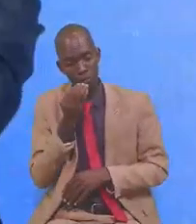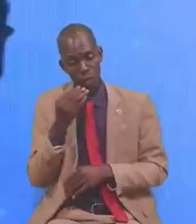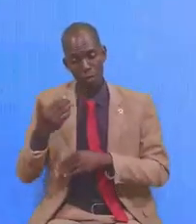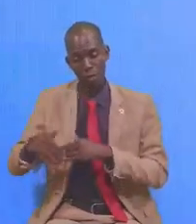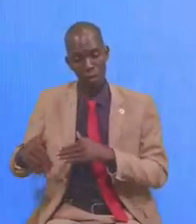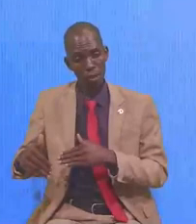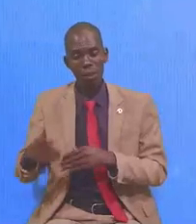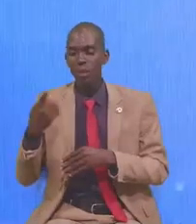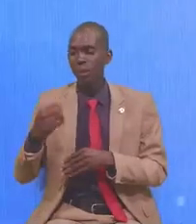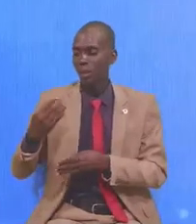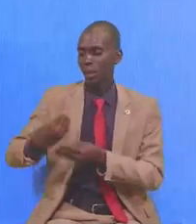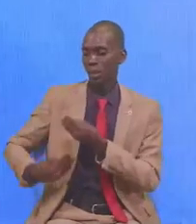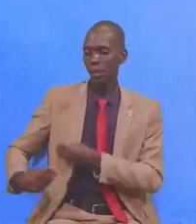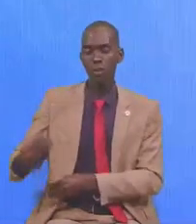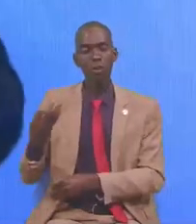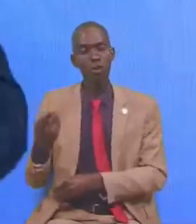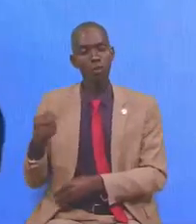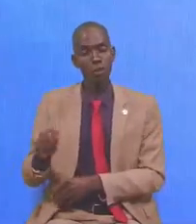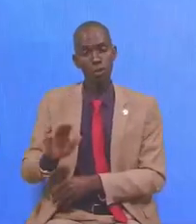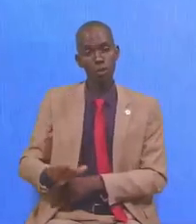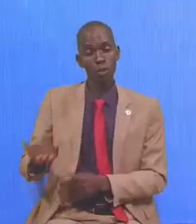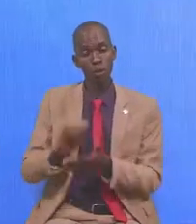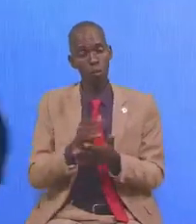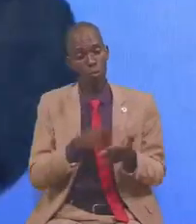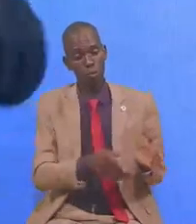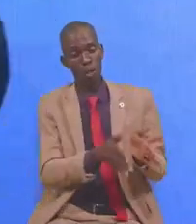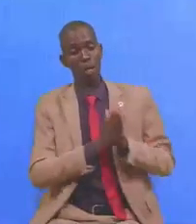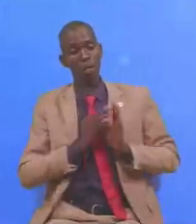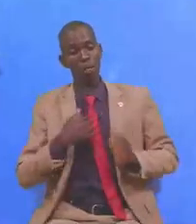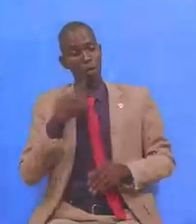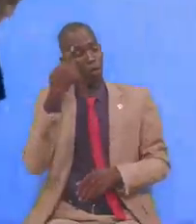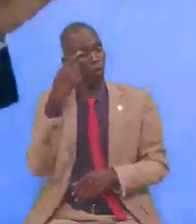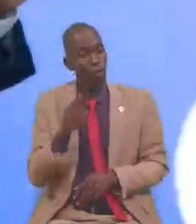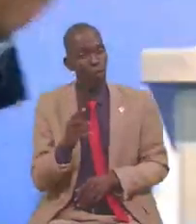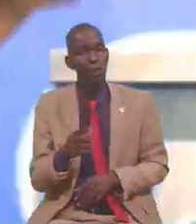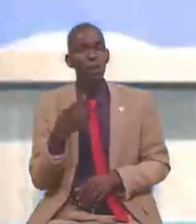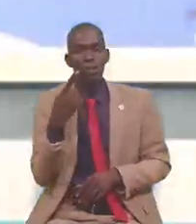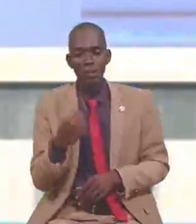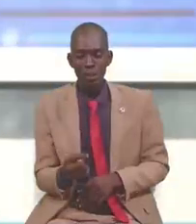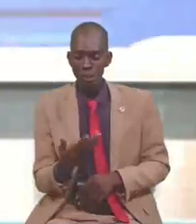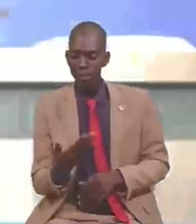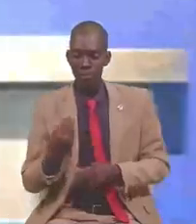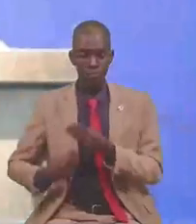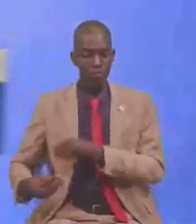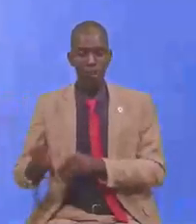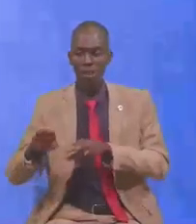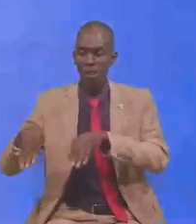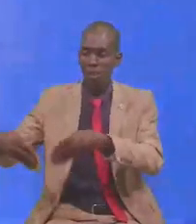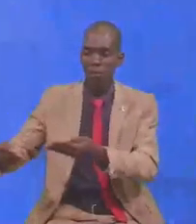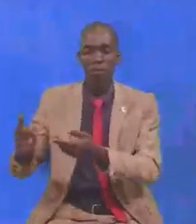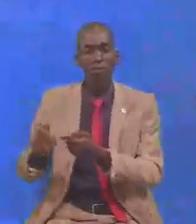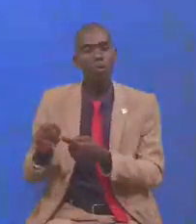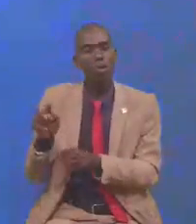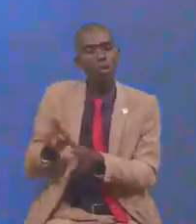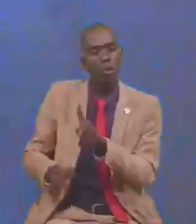droit d'aînesse ou de naissance des enfants, c'est ce que tu demandes. Le droit qui est donné à